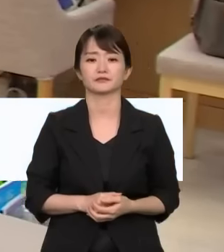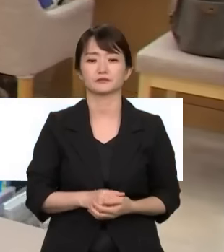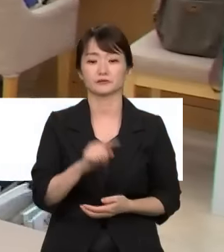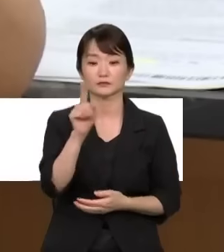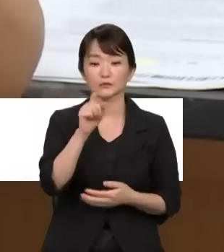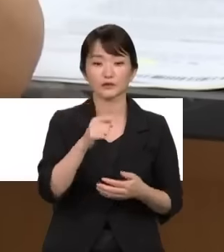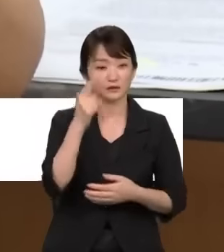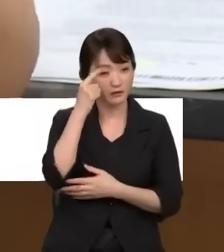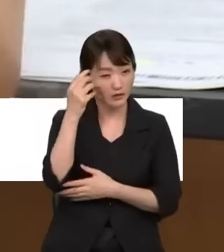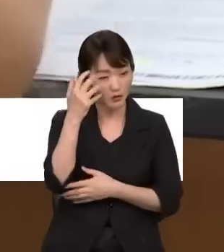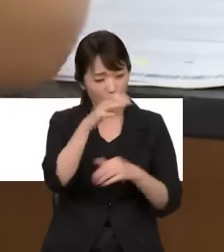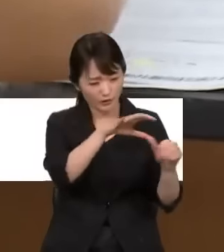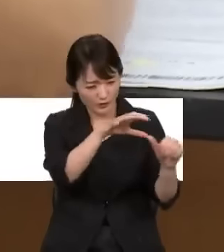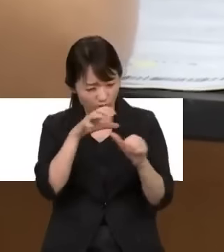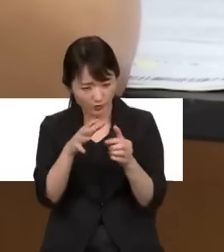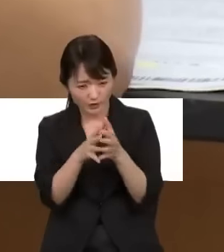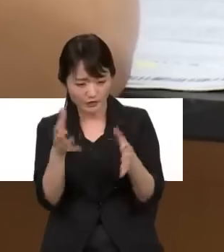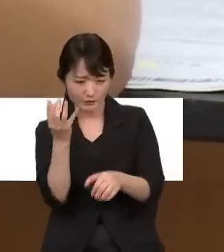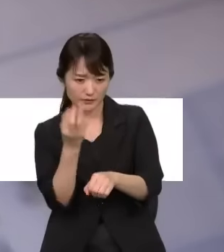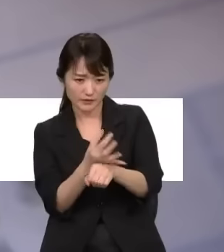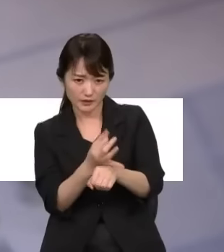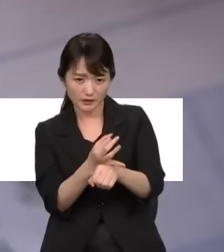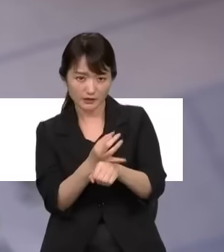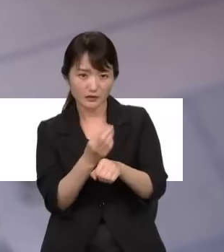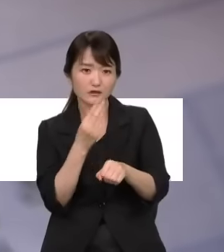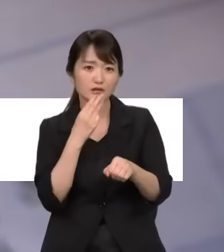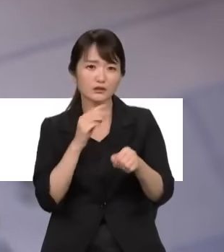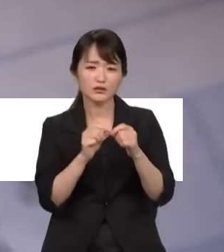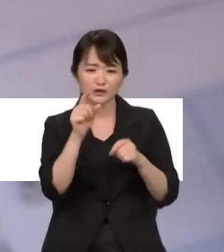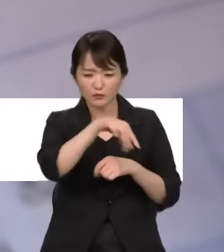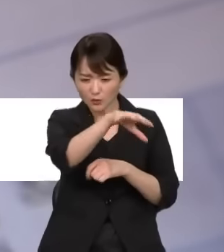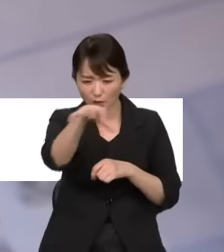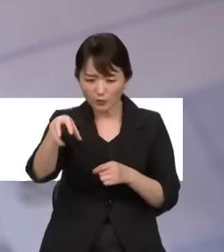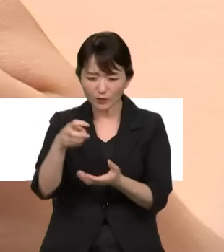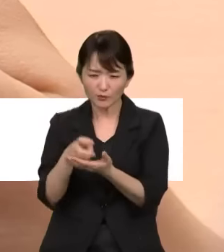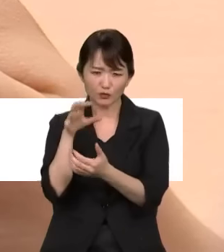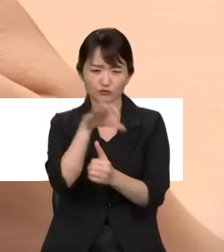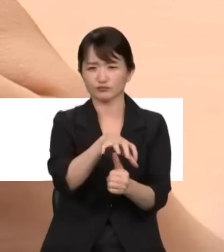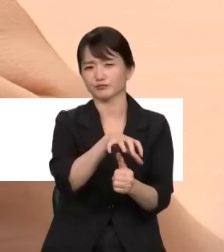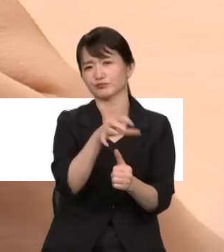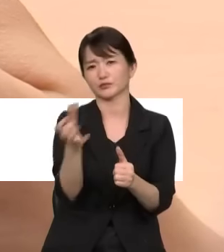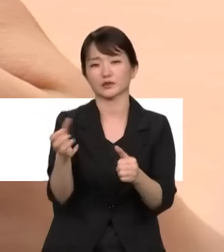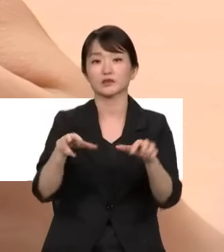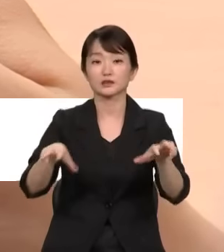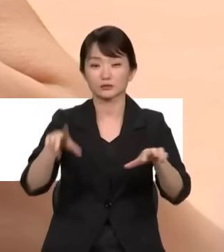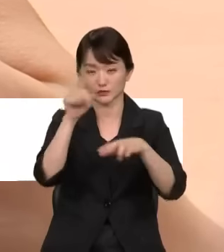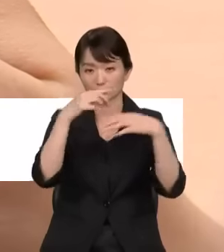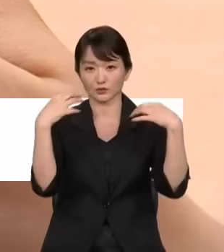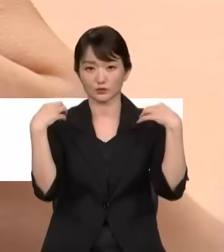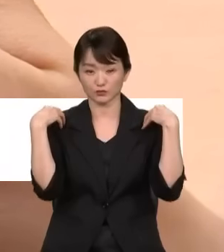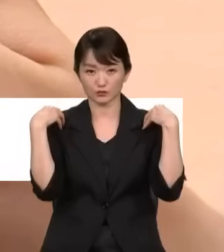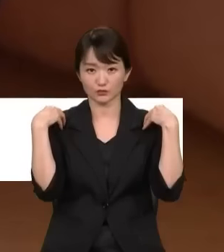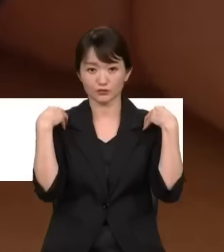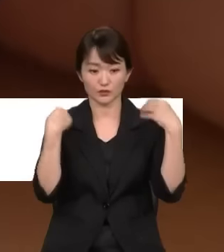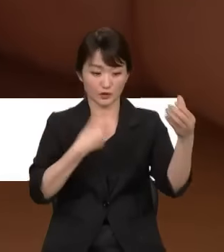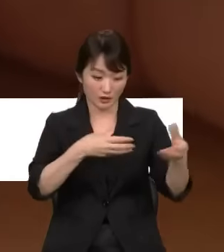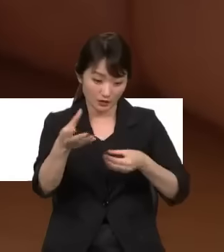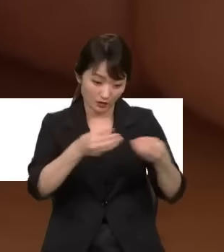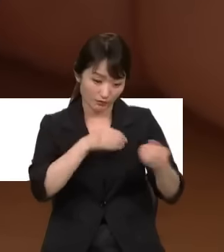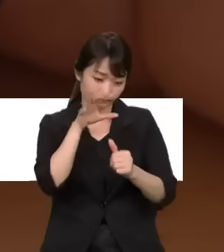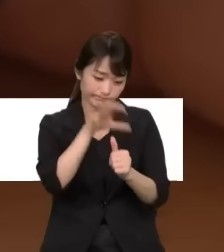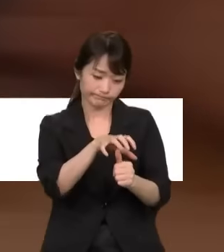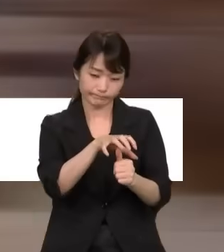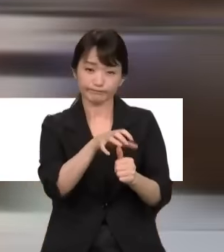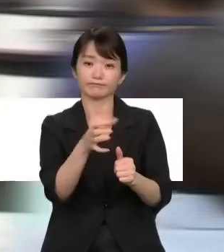이른바 영끌족이 부활한 건 서울 대부분 지역이 규제 지역에서 해제된 데다 이번 정부 들어 대출 규제마저 풀린